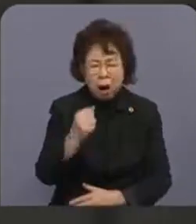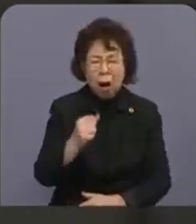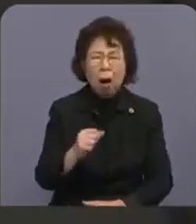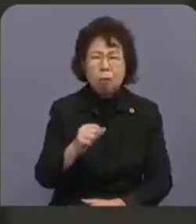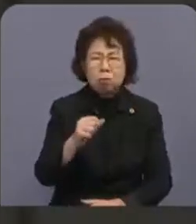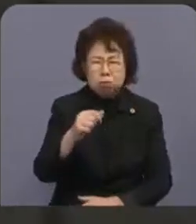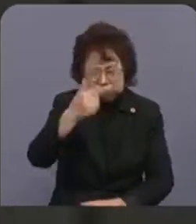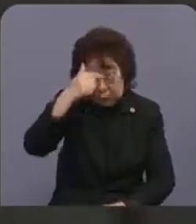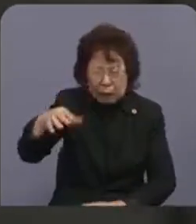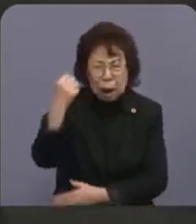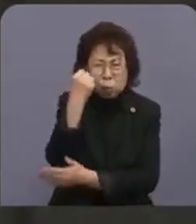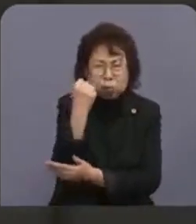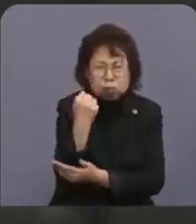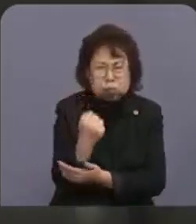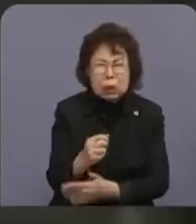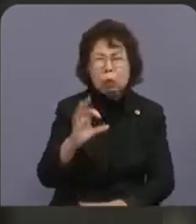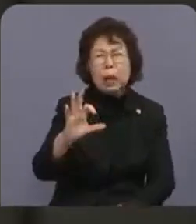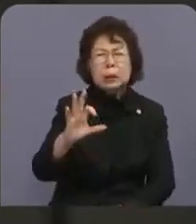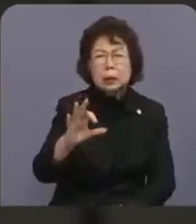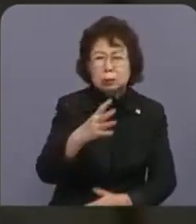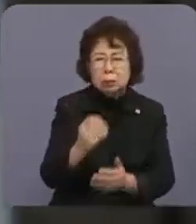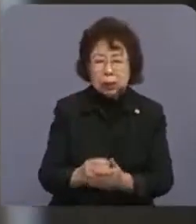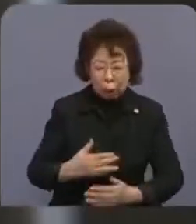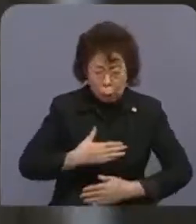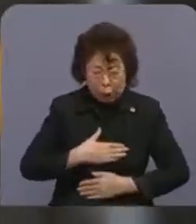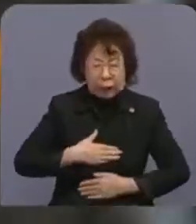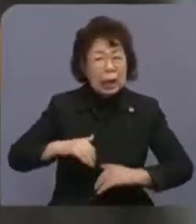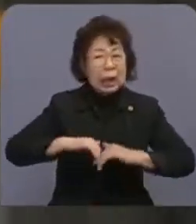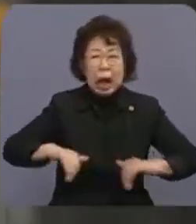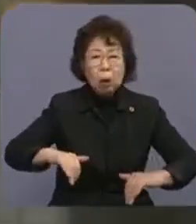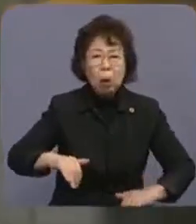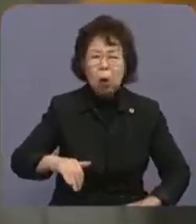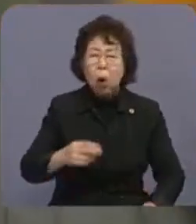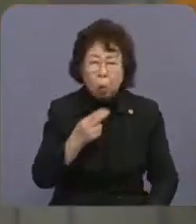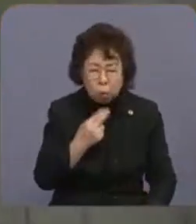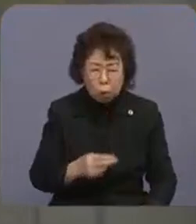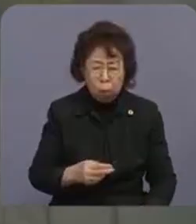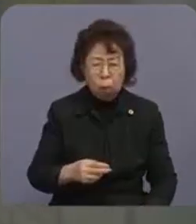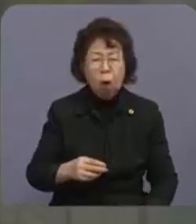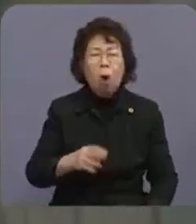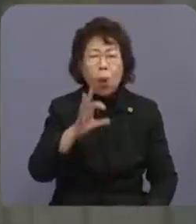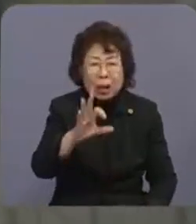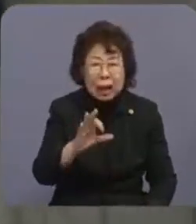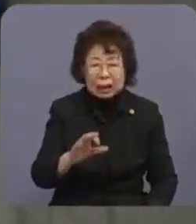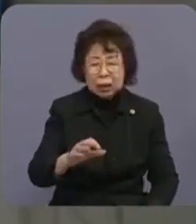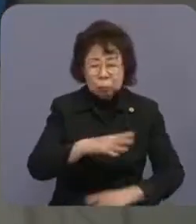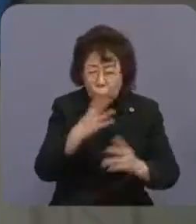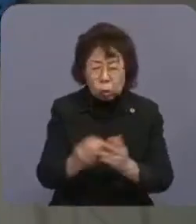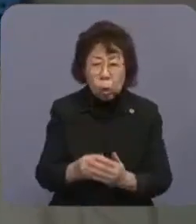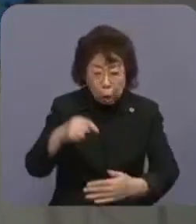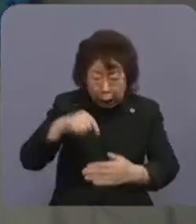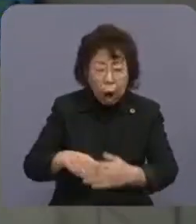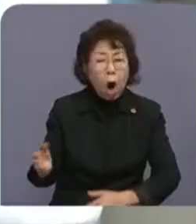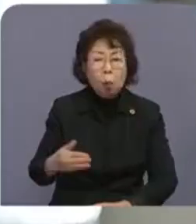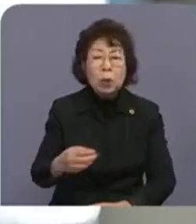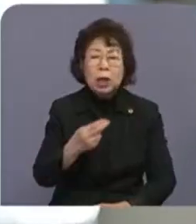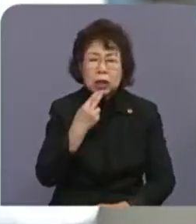화장실을 사용하거나 화장실과 욕실이 아예 없는 아동 주거 빈곤 가구도